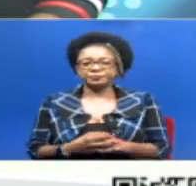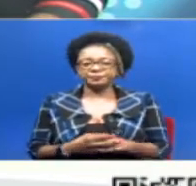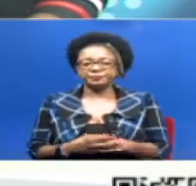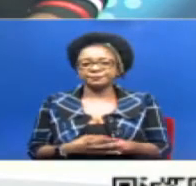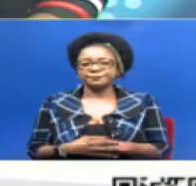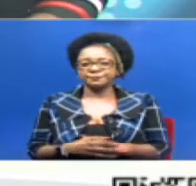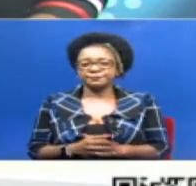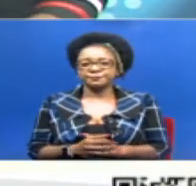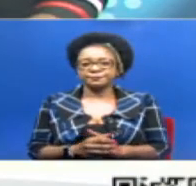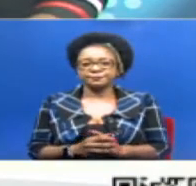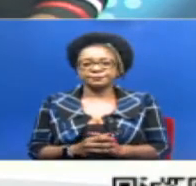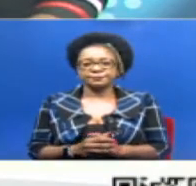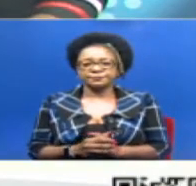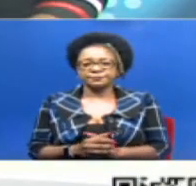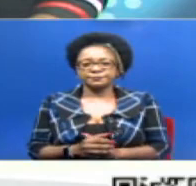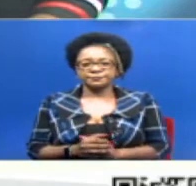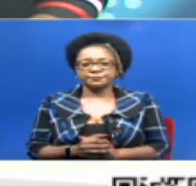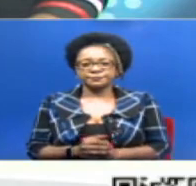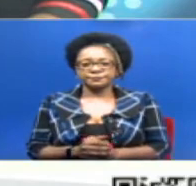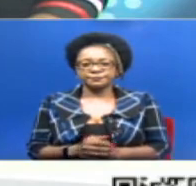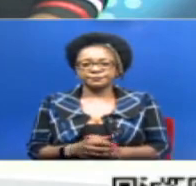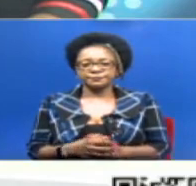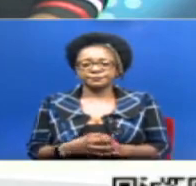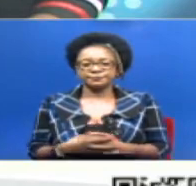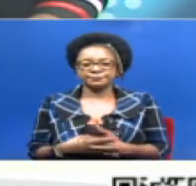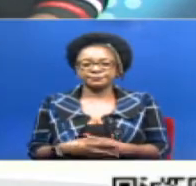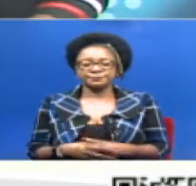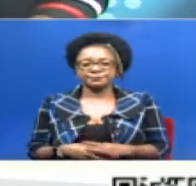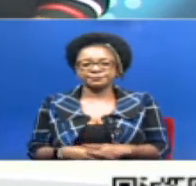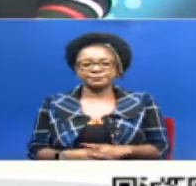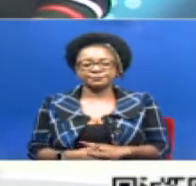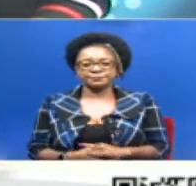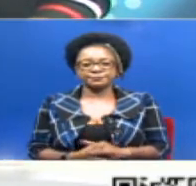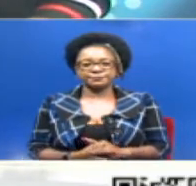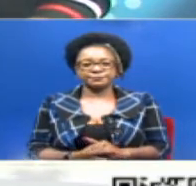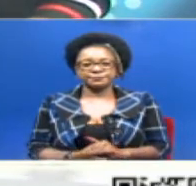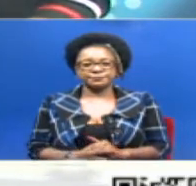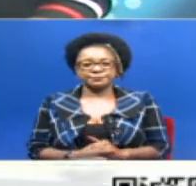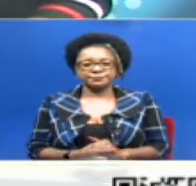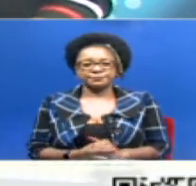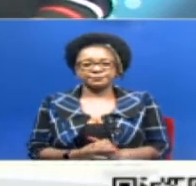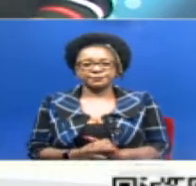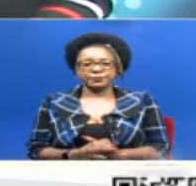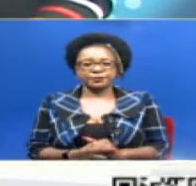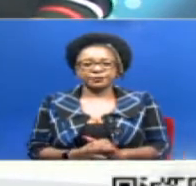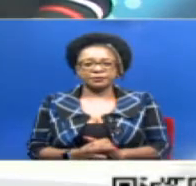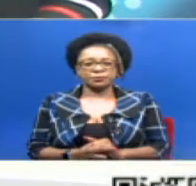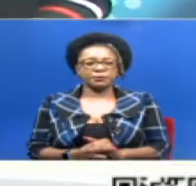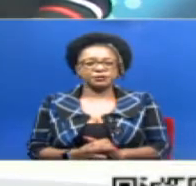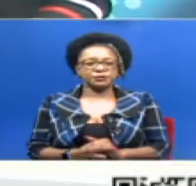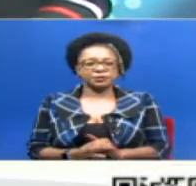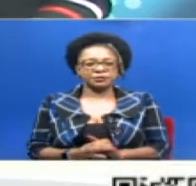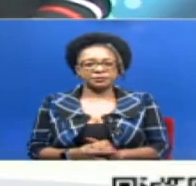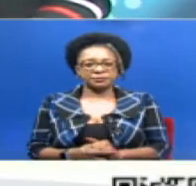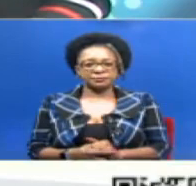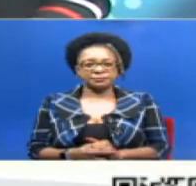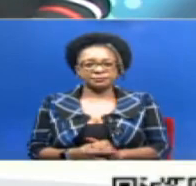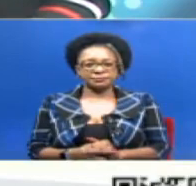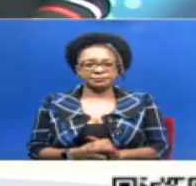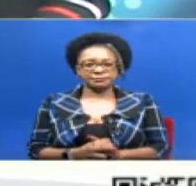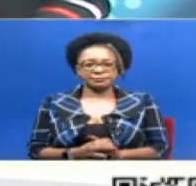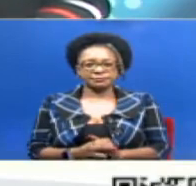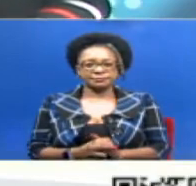kibinafsi za uzalishaji wa umeme kama njia kuwezesha kukidhi mahitaji ya nguvu za umeme humu nchini. Na ombi hilo limetolewa takriban wiki